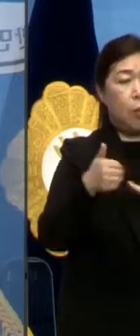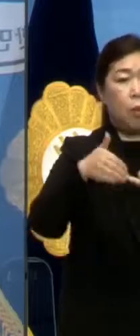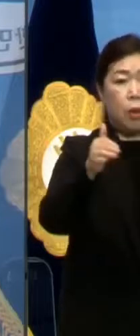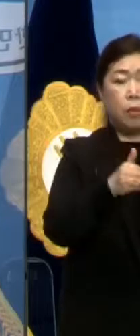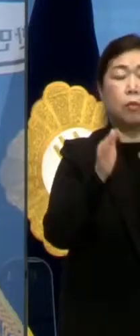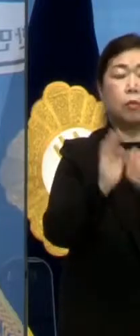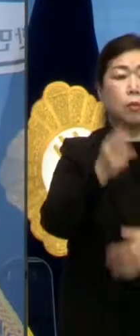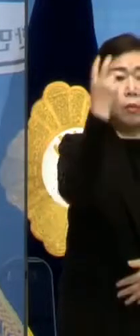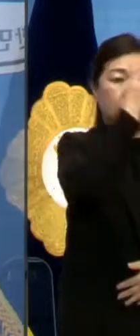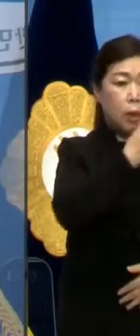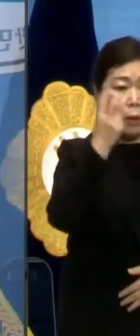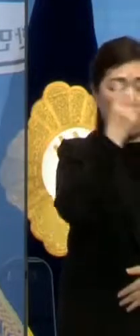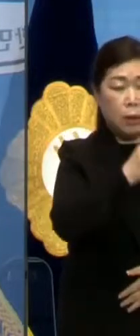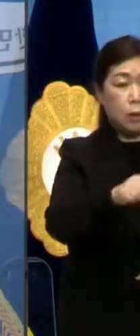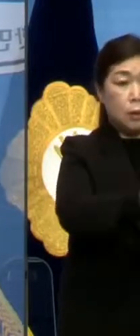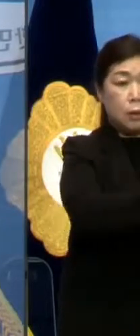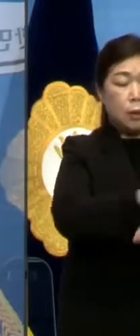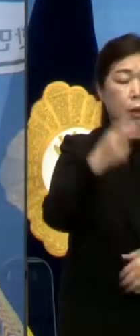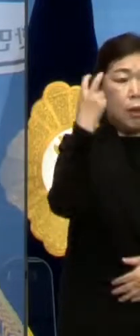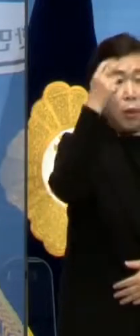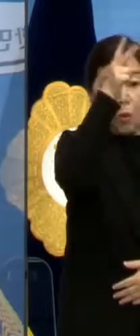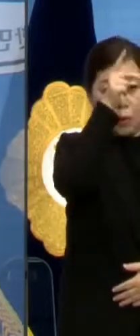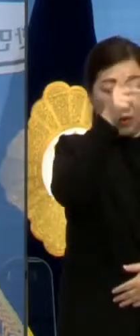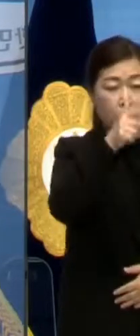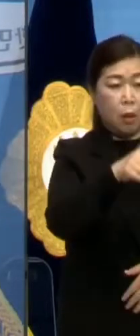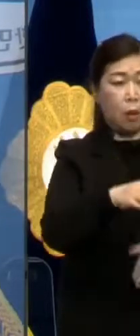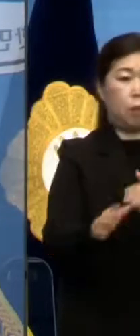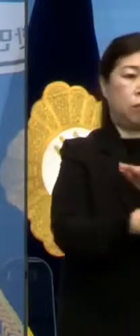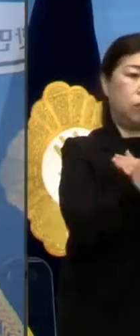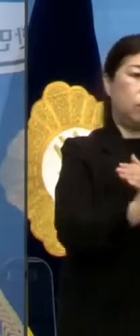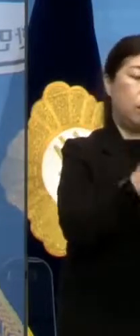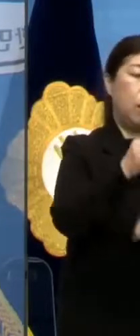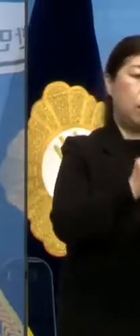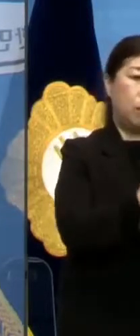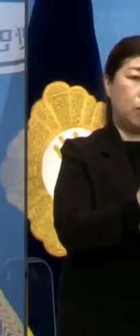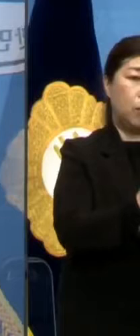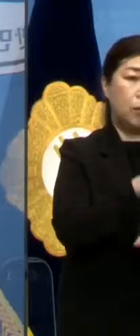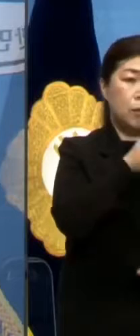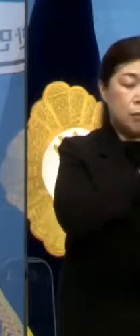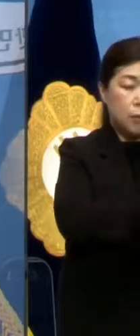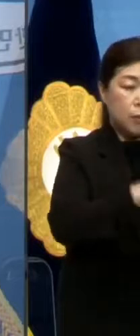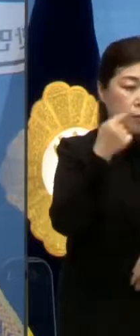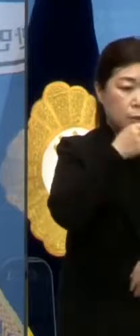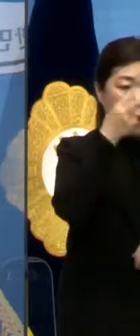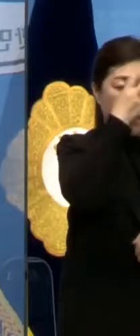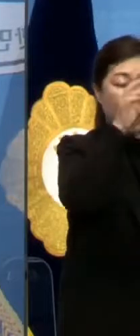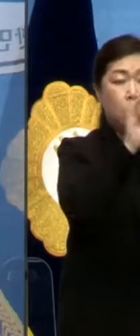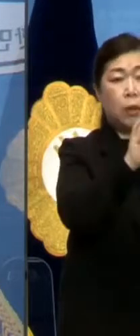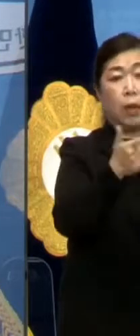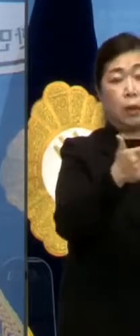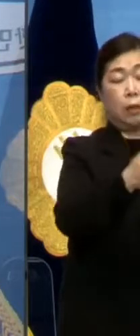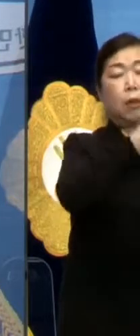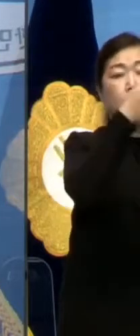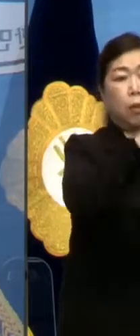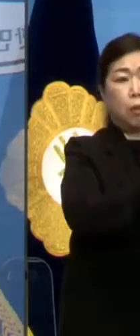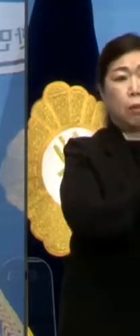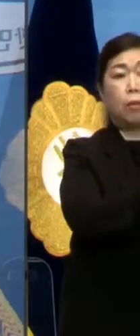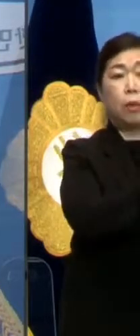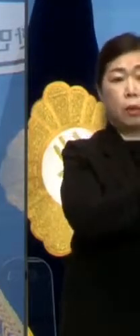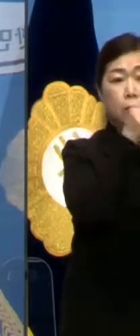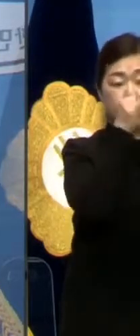시스템, 특히 경찰이 허술했으며 제대로 작동하지 않았다는 결론을 이미 내린 상태였습니다.